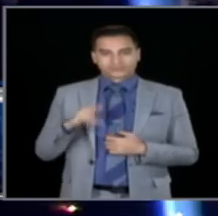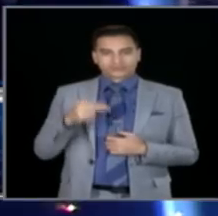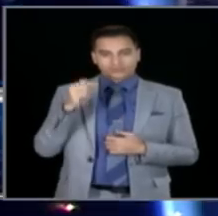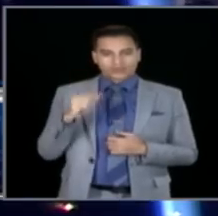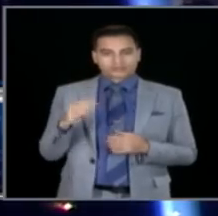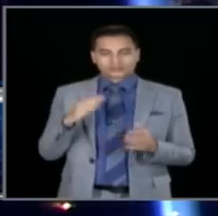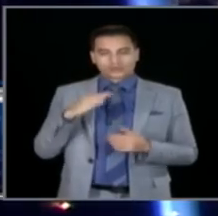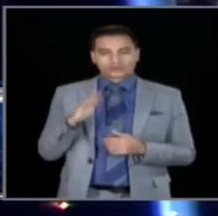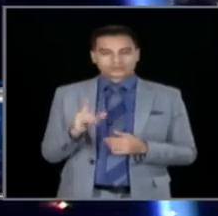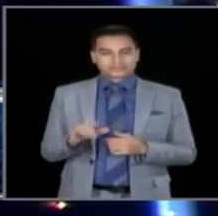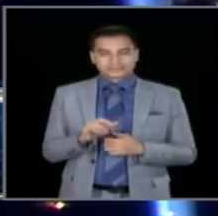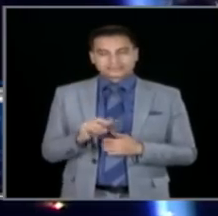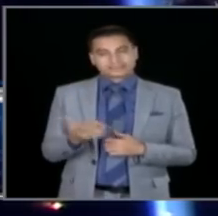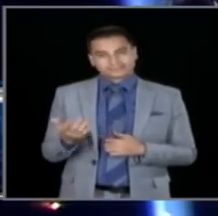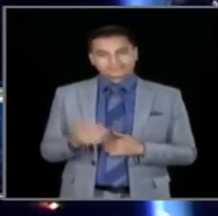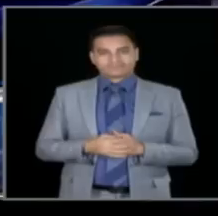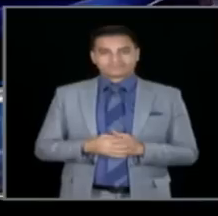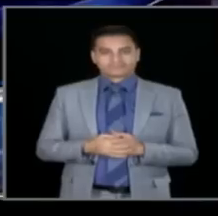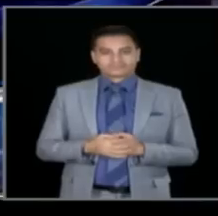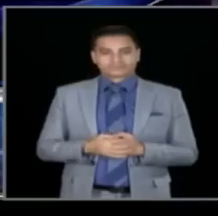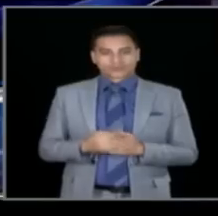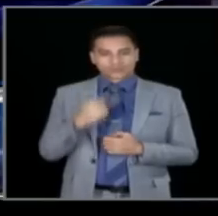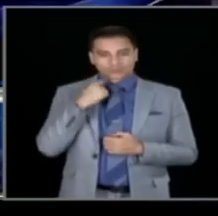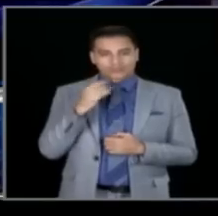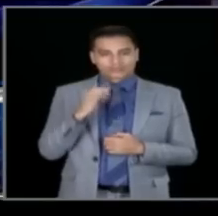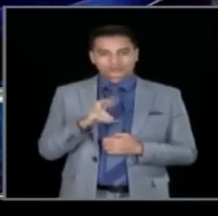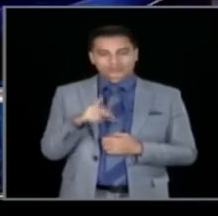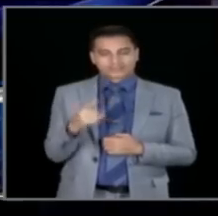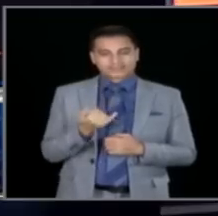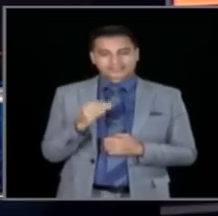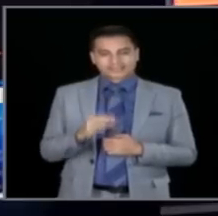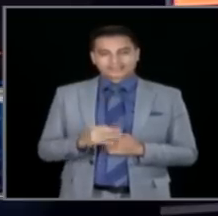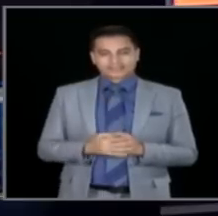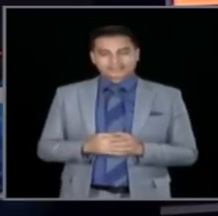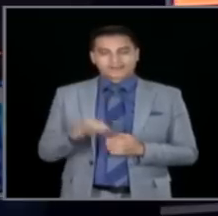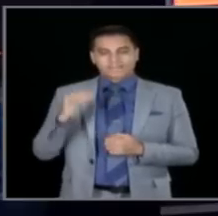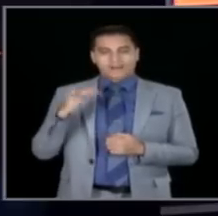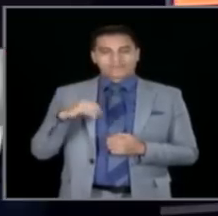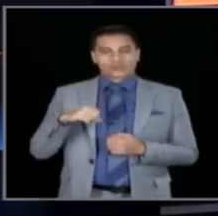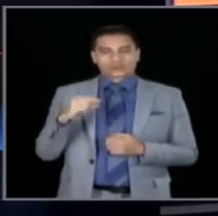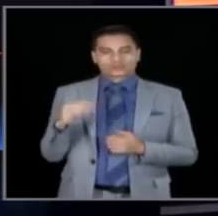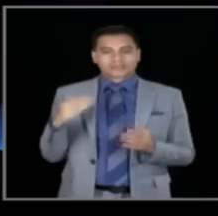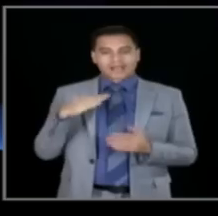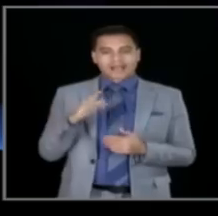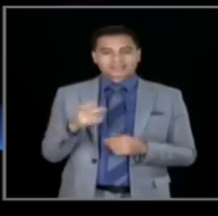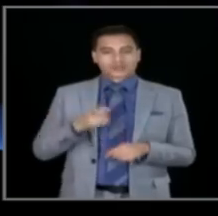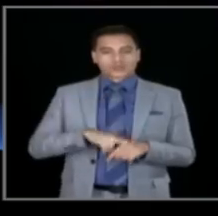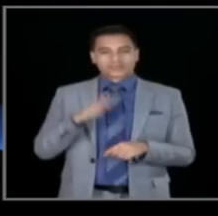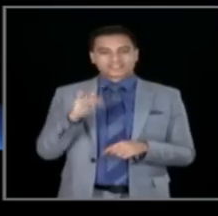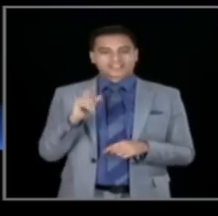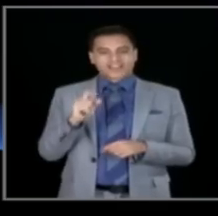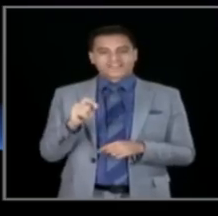أيوة برافو عليك سعاد حسني. خسارة، السؤال ده كان سهل جدا. محمود حسن